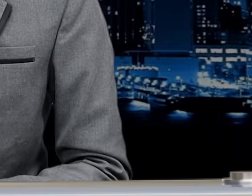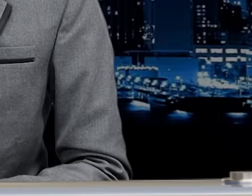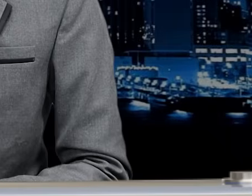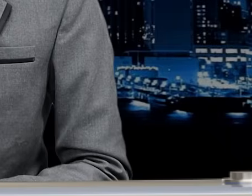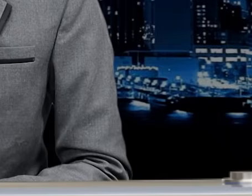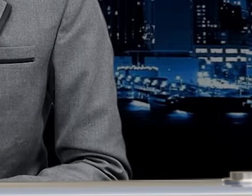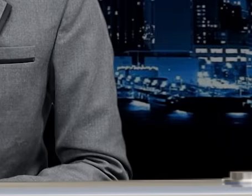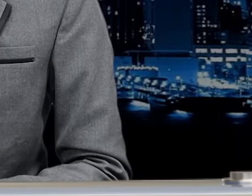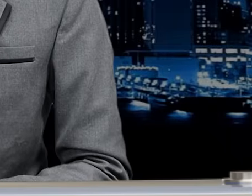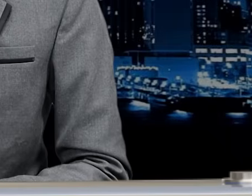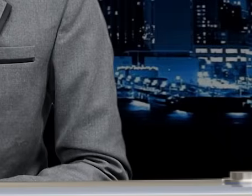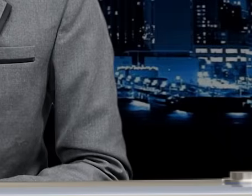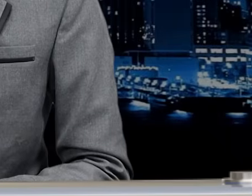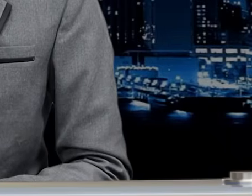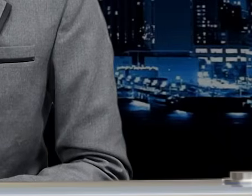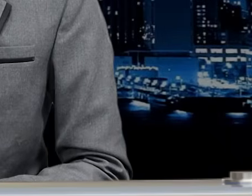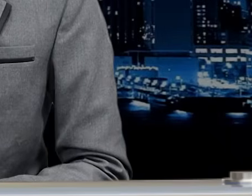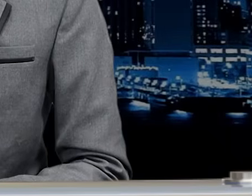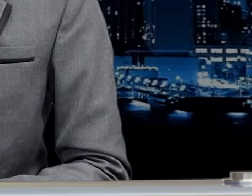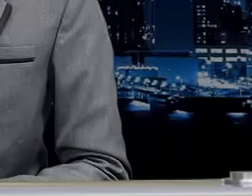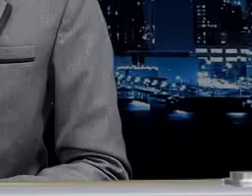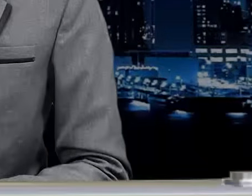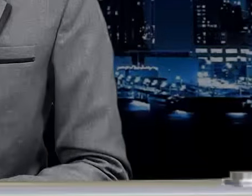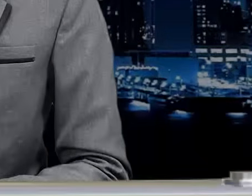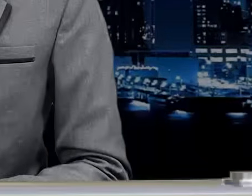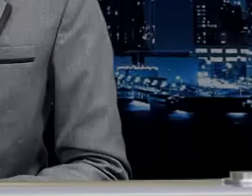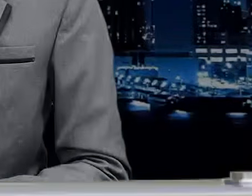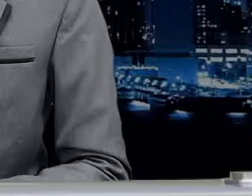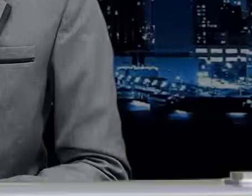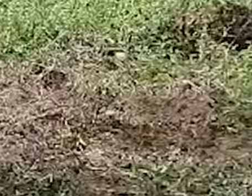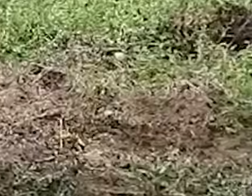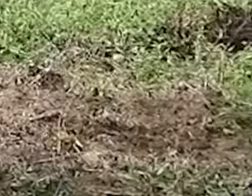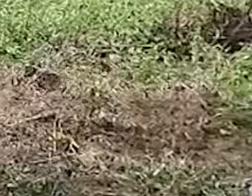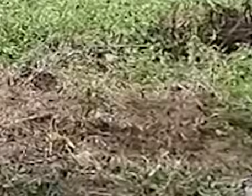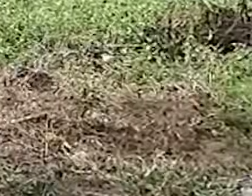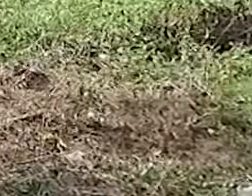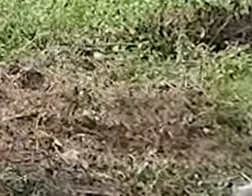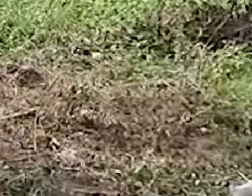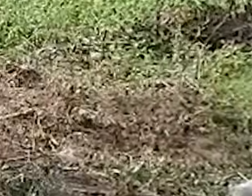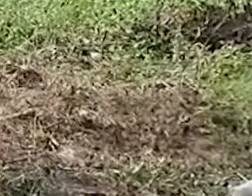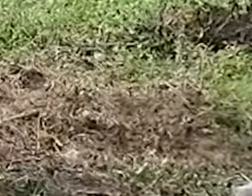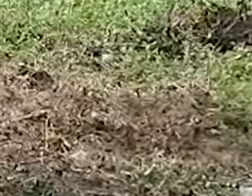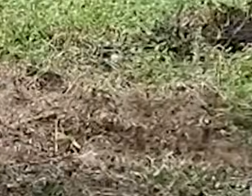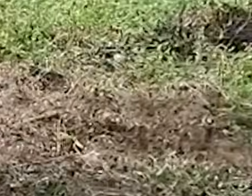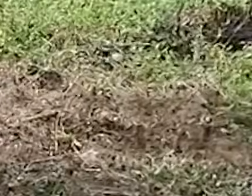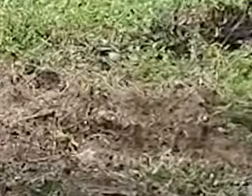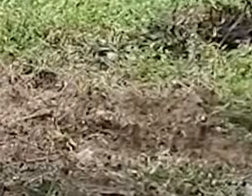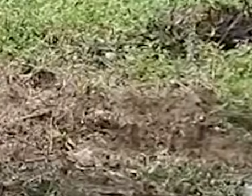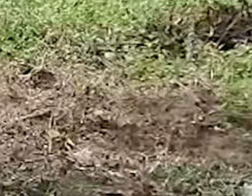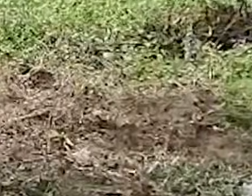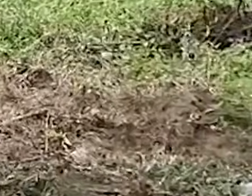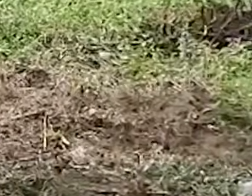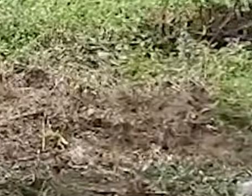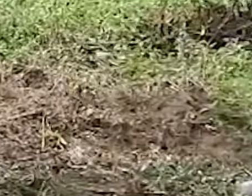தமிழ் தேசிய கூட்டமைப்பின் பாராளுமன்ற உறுப்பினர் ப அரியநேத்திரன் அழைப்பு விடுத்துள்ளார். இன்றைய தினம் மட்டக்களப்பு மாவட்டத்தின்